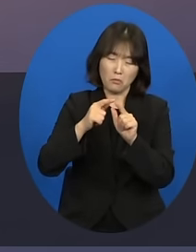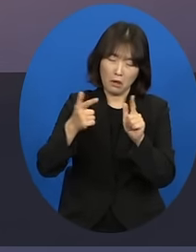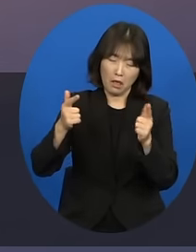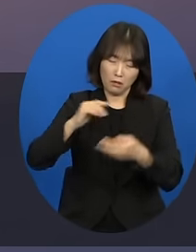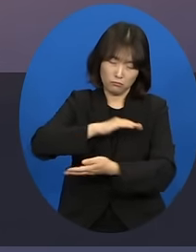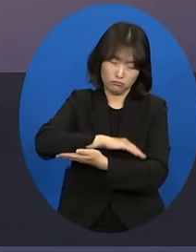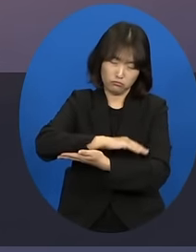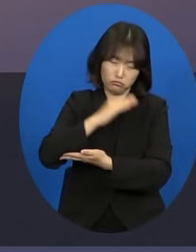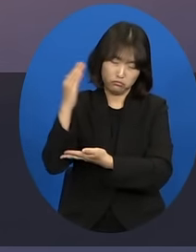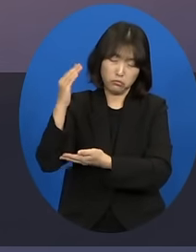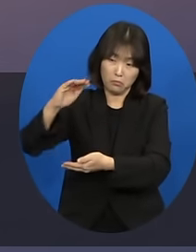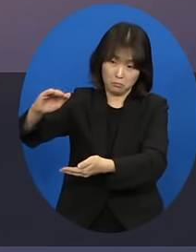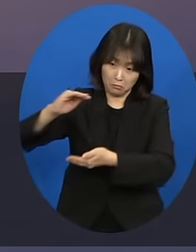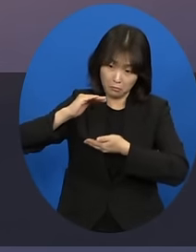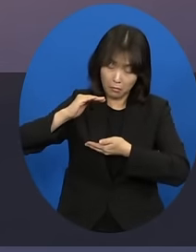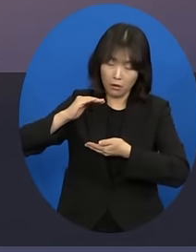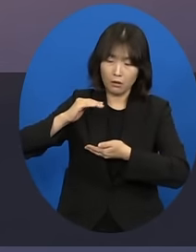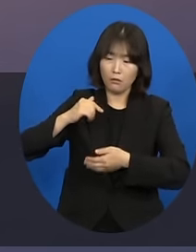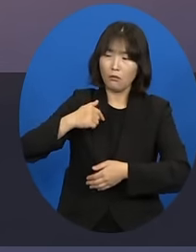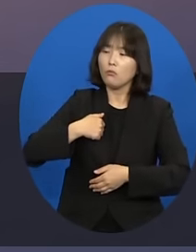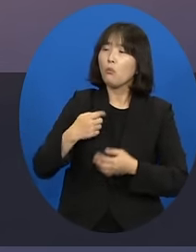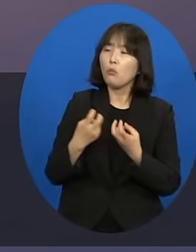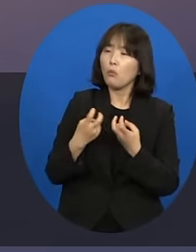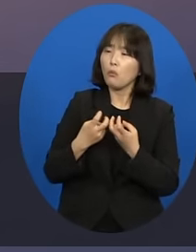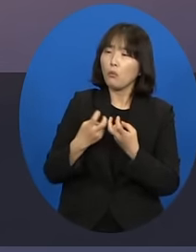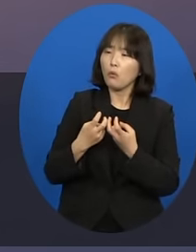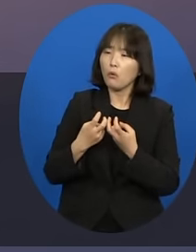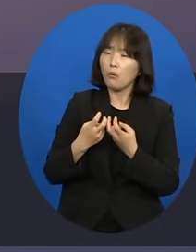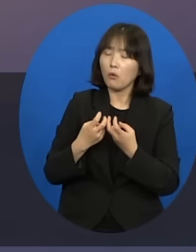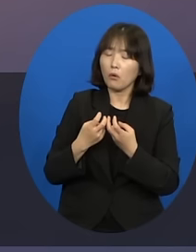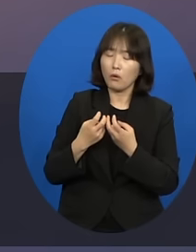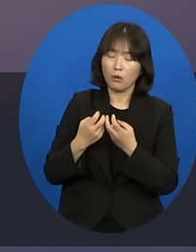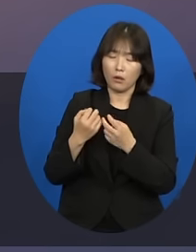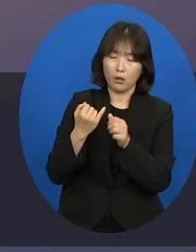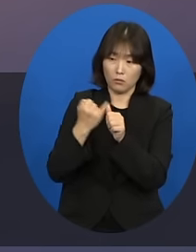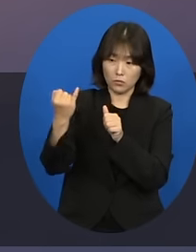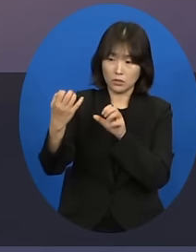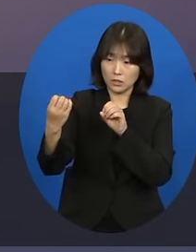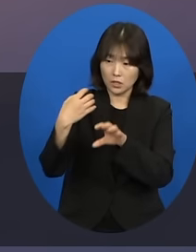그럼 나보고 어떻게 하라는 거야? 그랬더니 좀 들어달라는 거야.